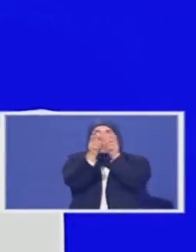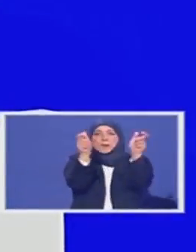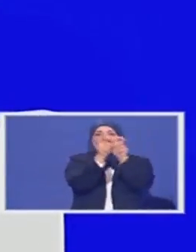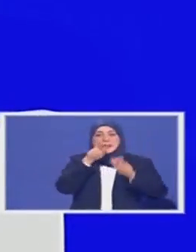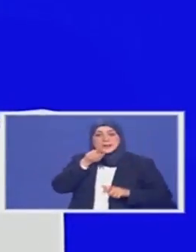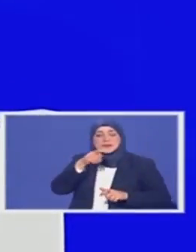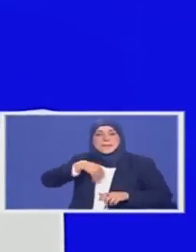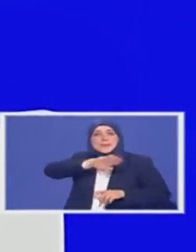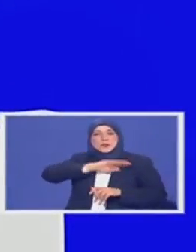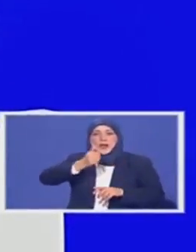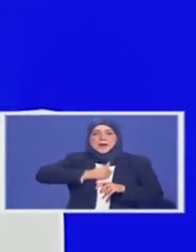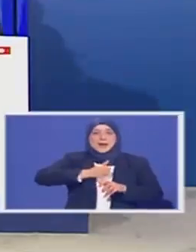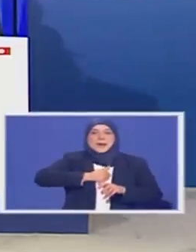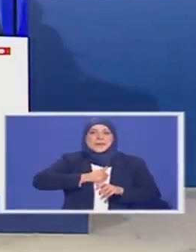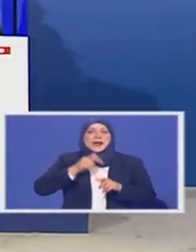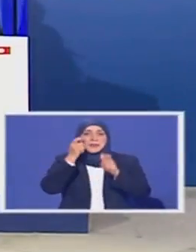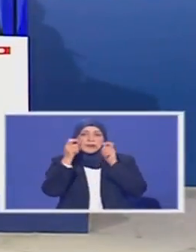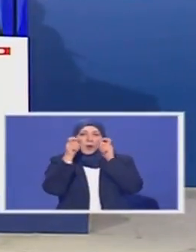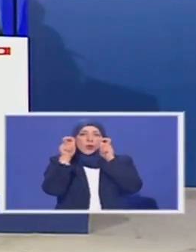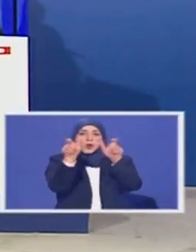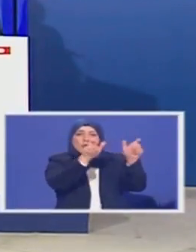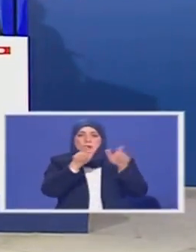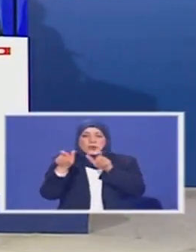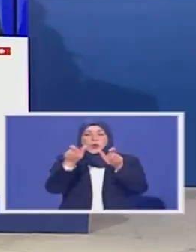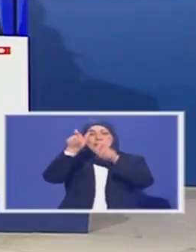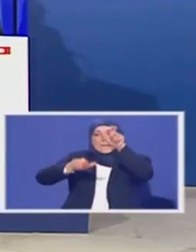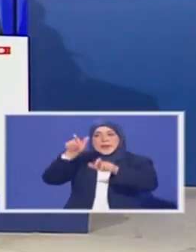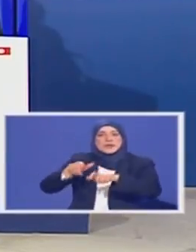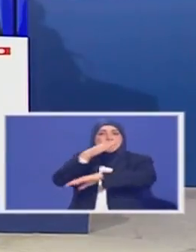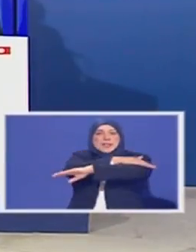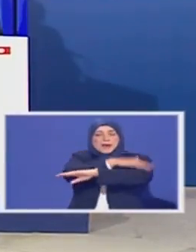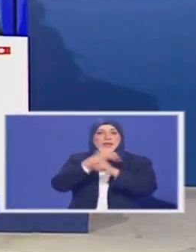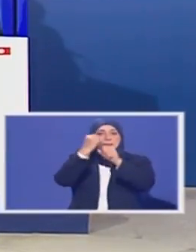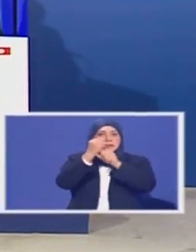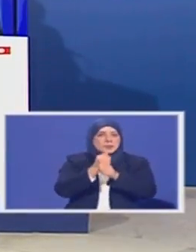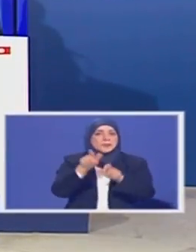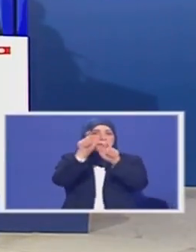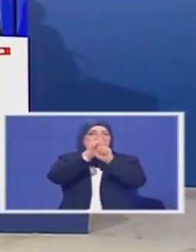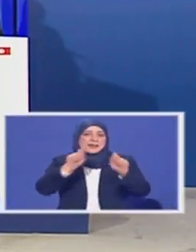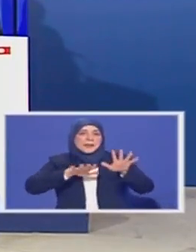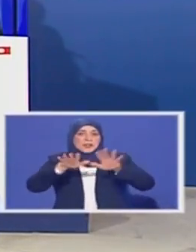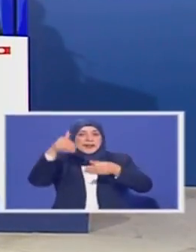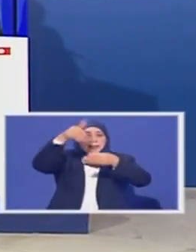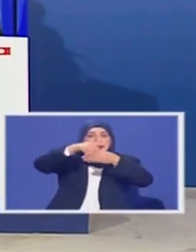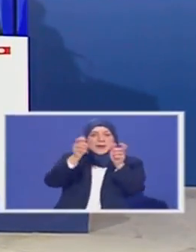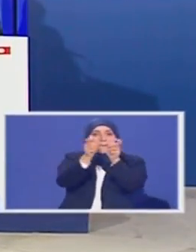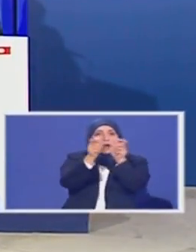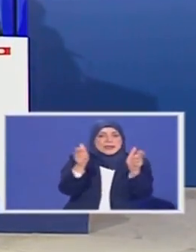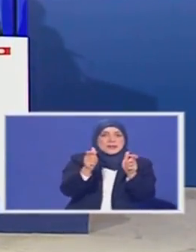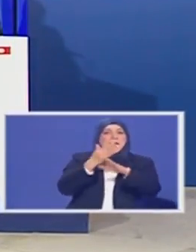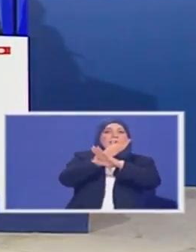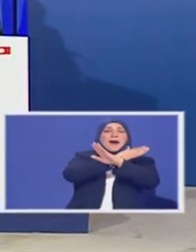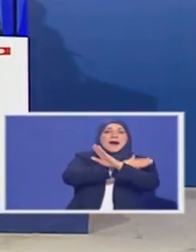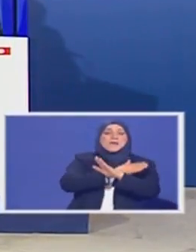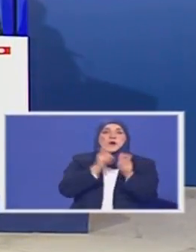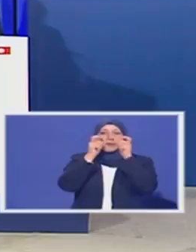مهنه كل حرفي مراقبة لنفسه، مراقبة لاحترام الإجراءات داخل المؤسسة قبل ما